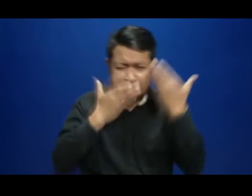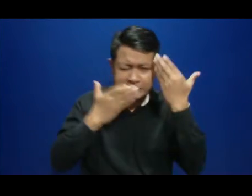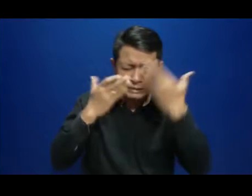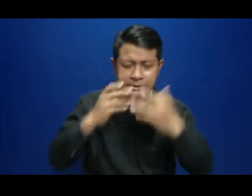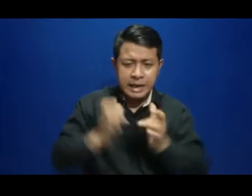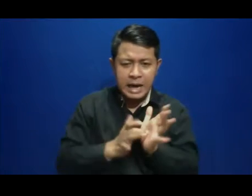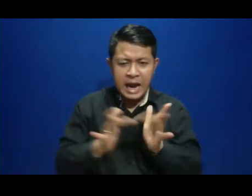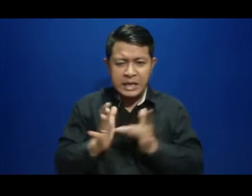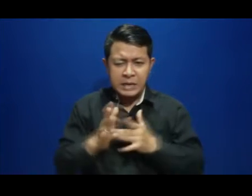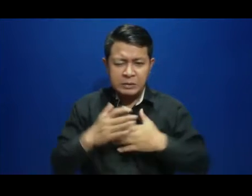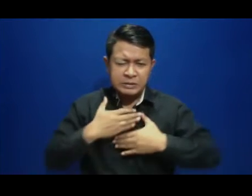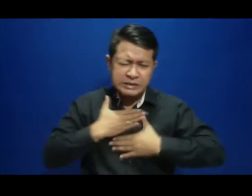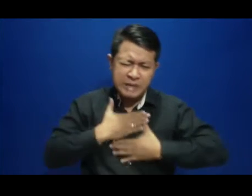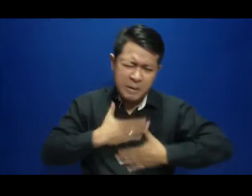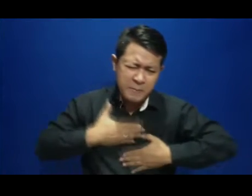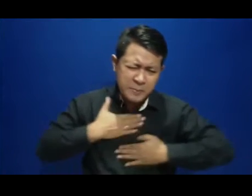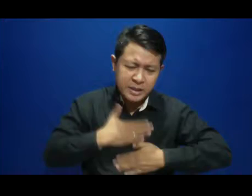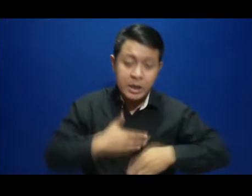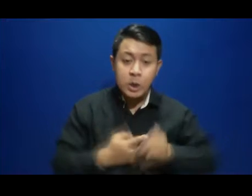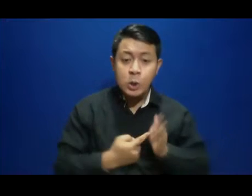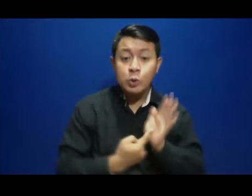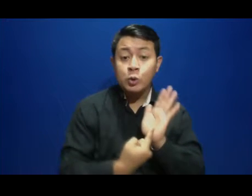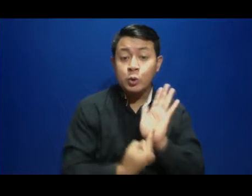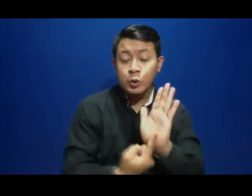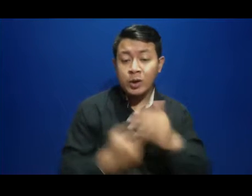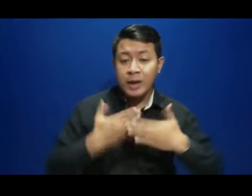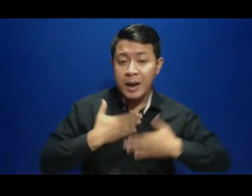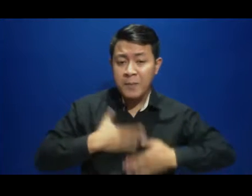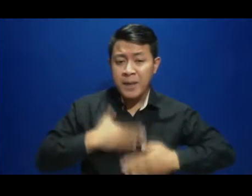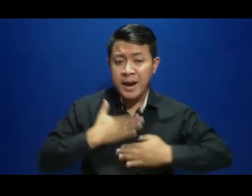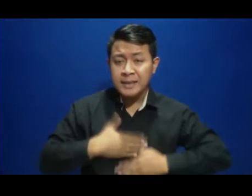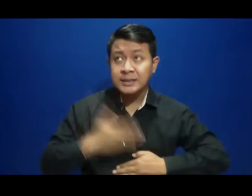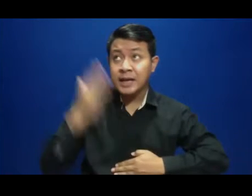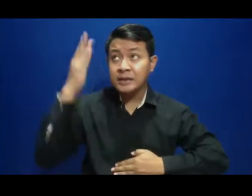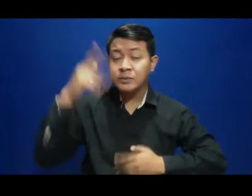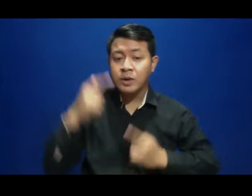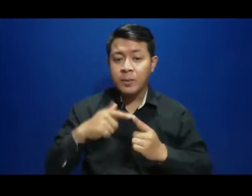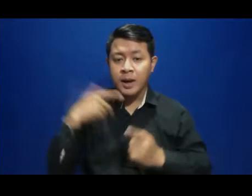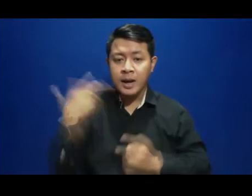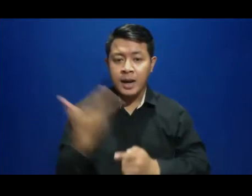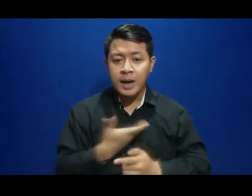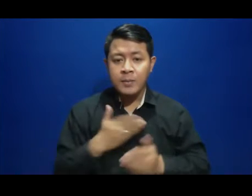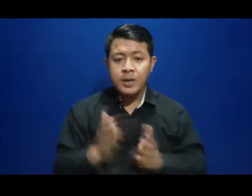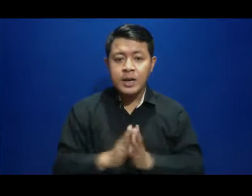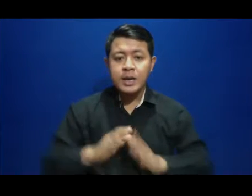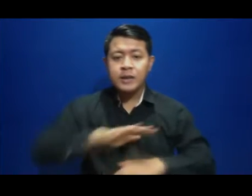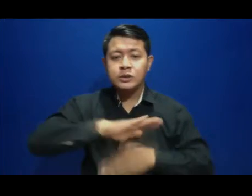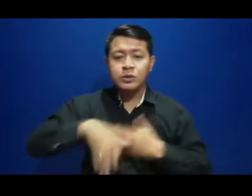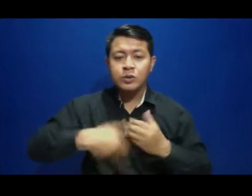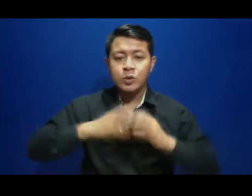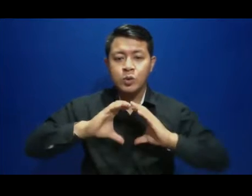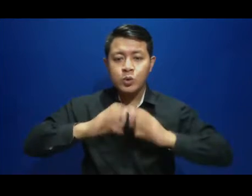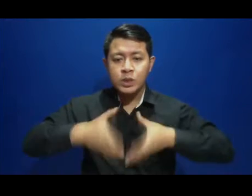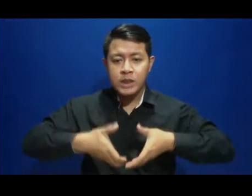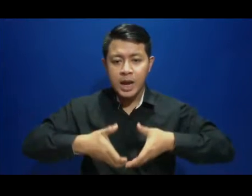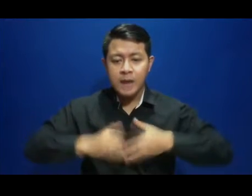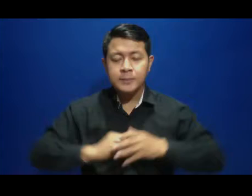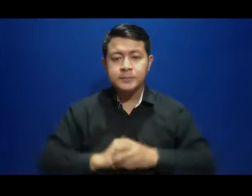Demi sengsara Yesus yang pedih, tunjukkanlah belas kasih-Mu kepada kami dan seluruh dunia.